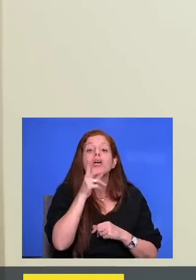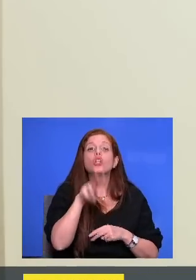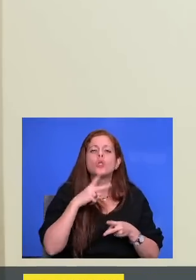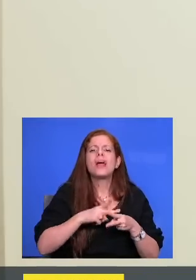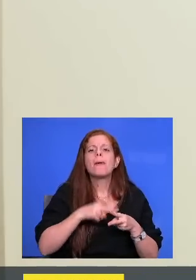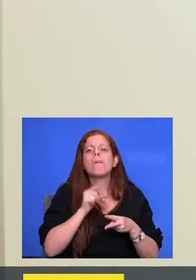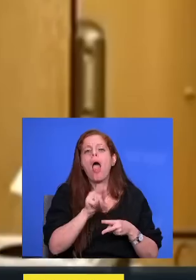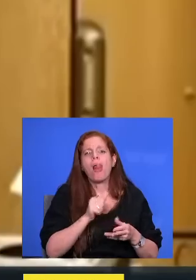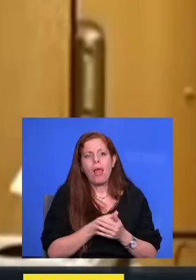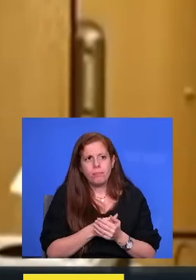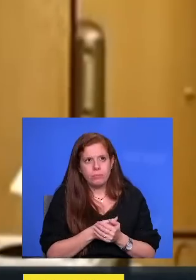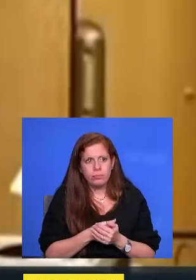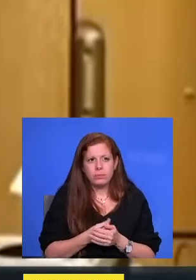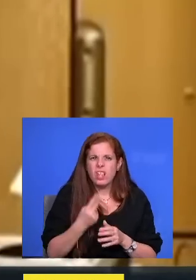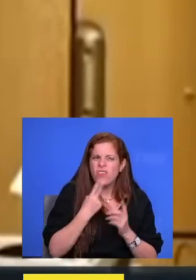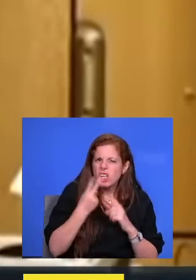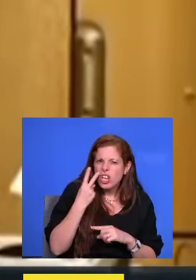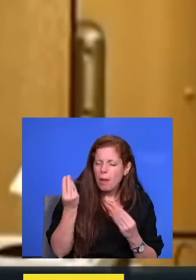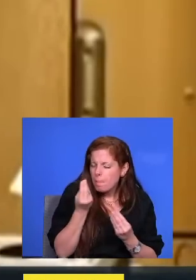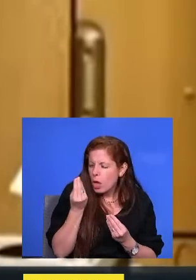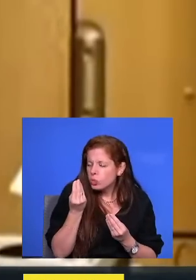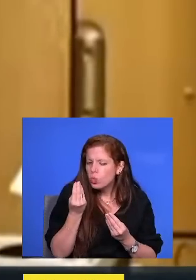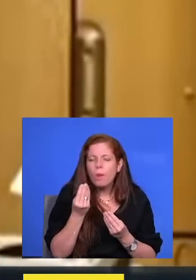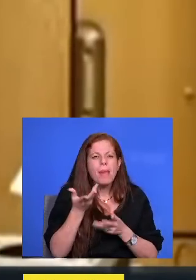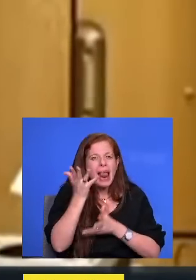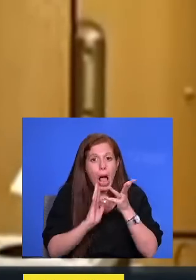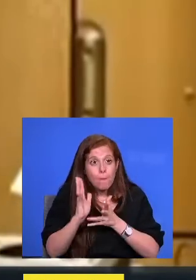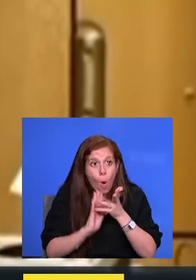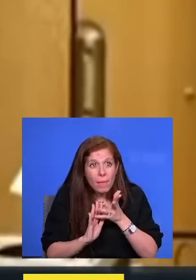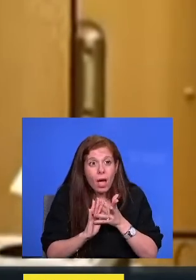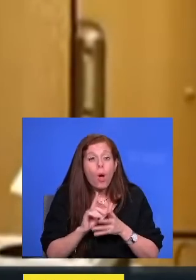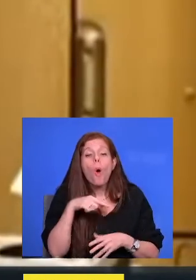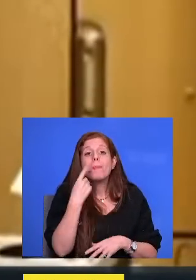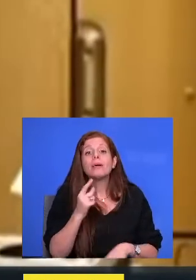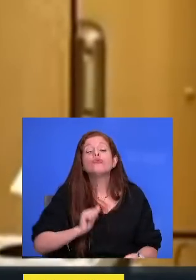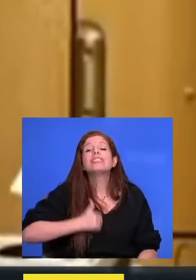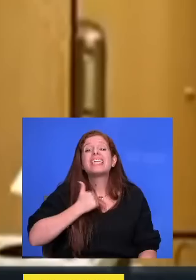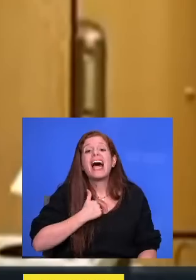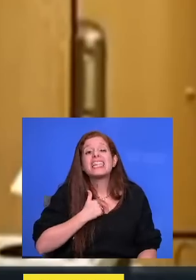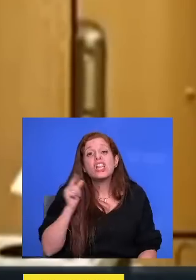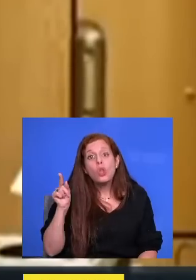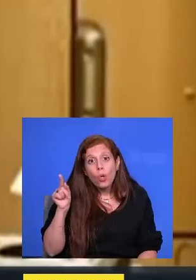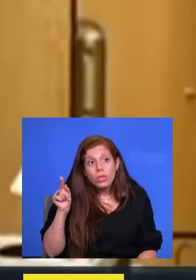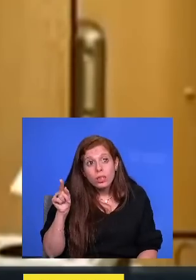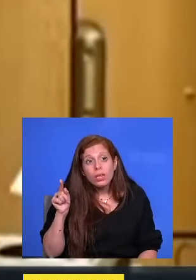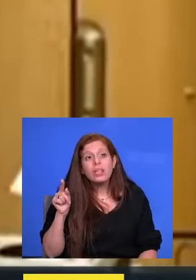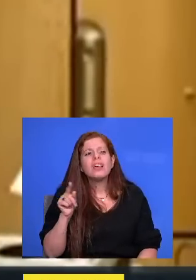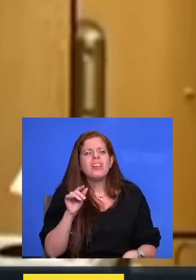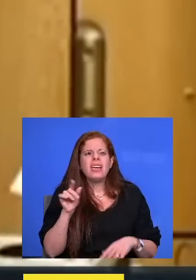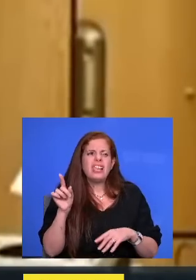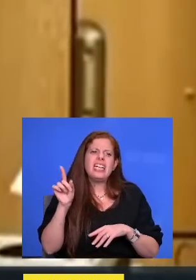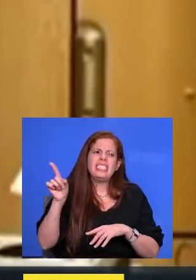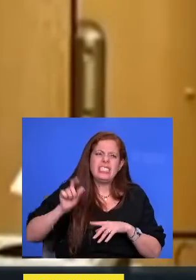לפני שנתיים היה משהו בלג לעומר, אומרים ששר הדתות, וזה שר שם השם